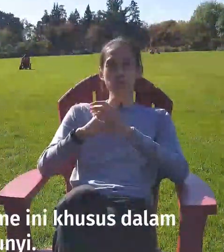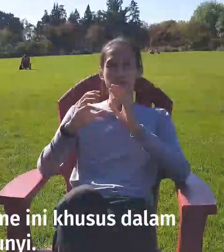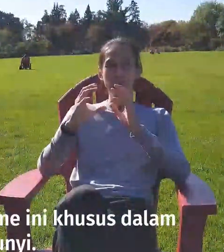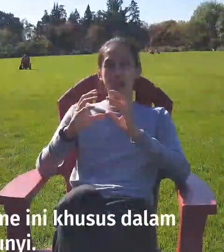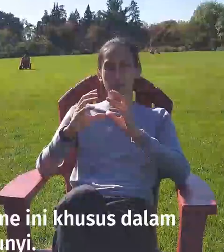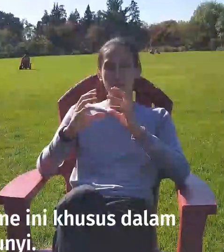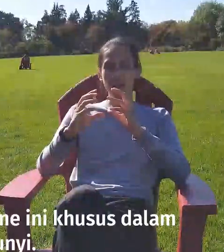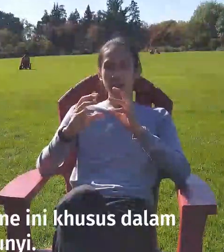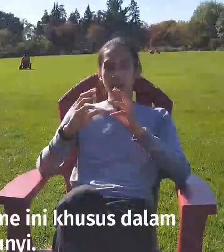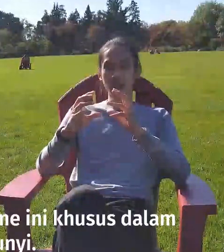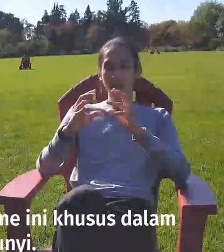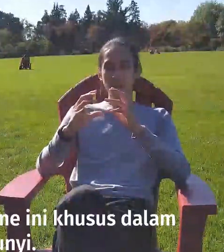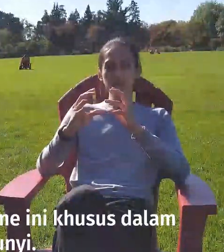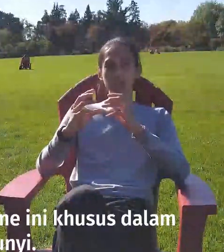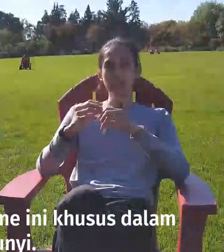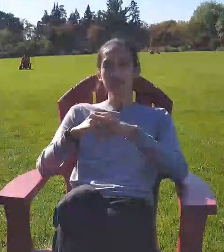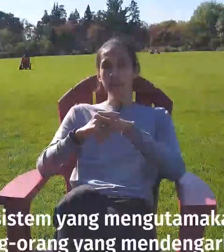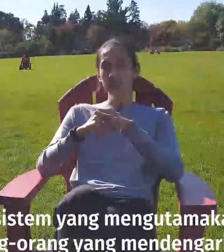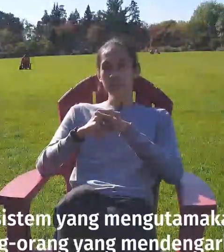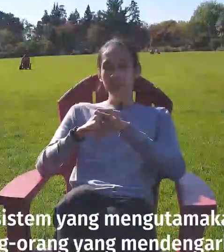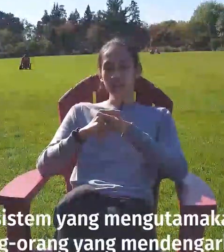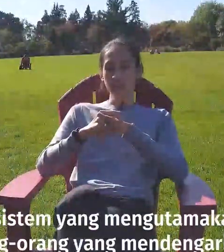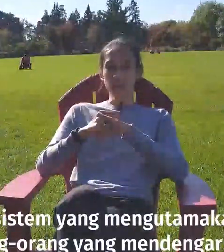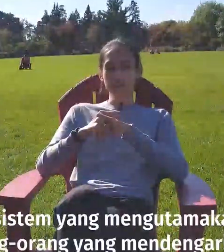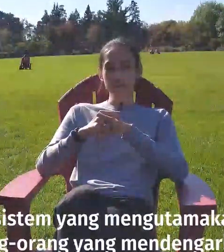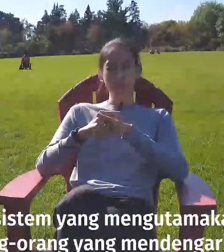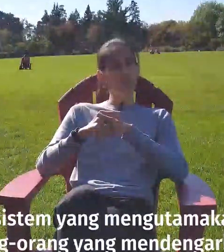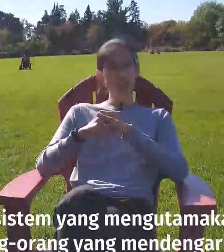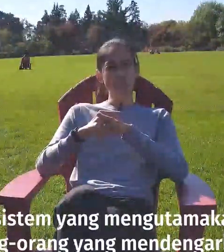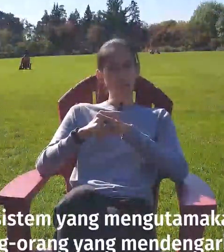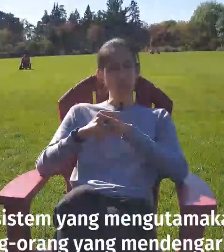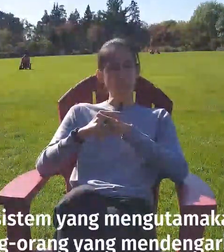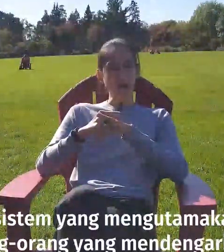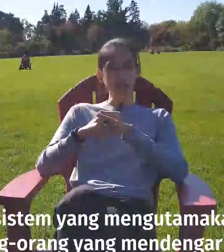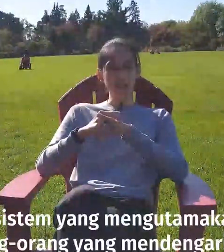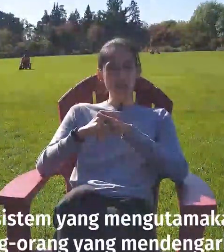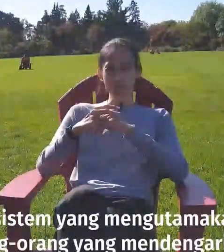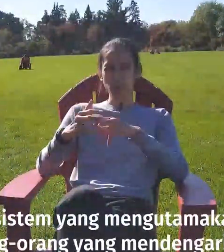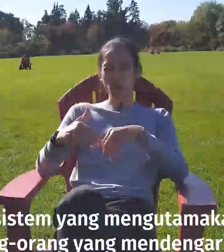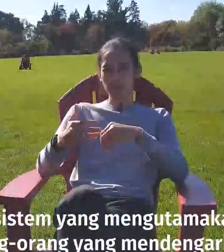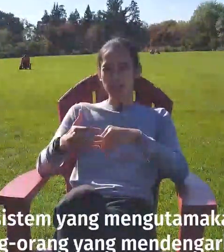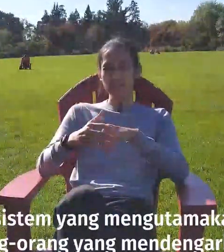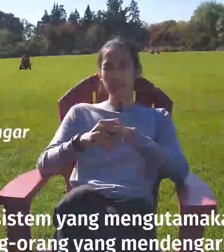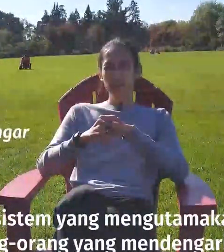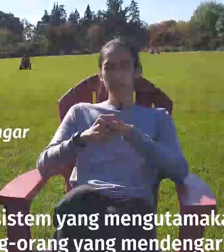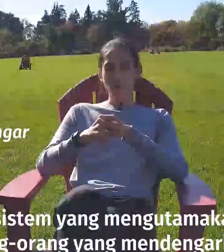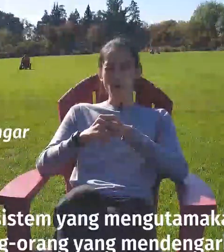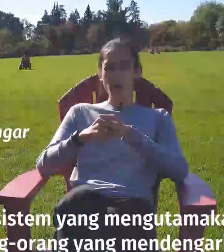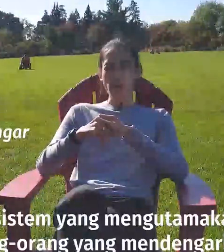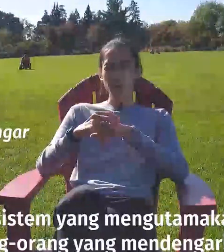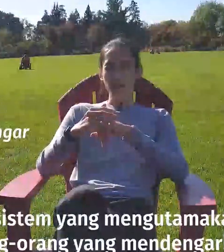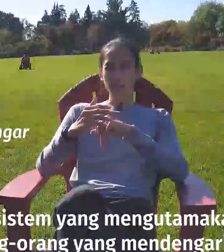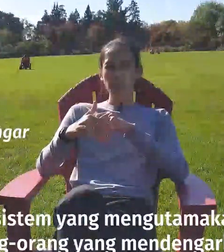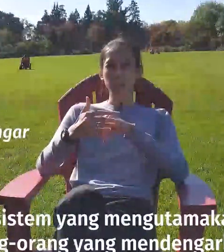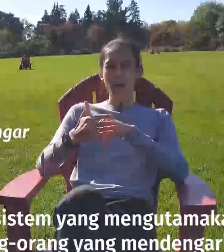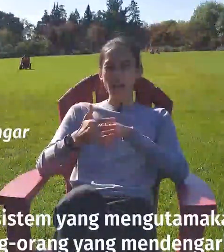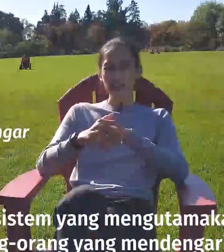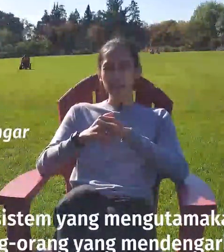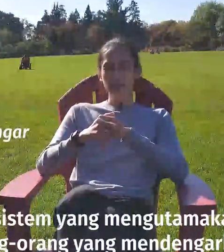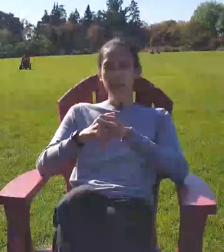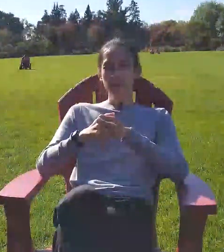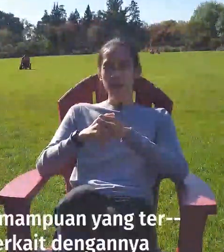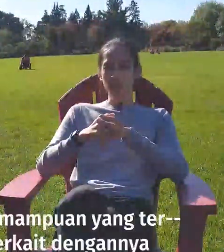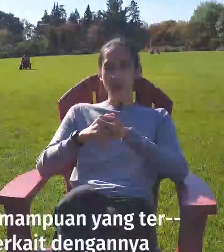audisme ini khusus dalam eh bunyi jadi ini adalah sistem yang mengutamakan Superior as orang-orang yang